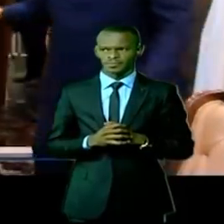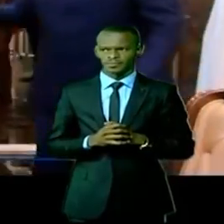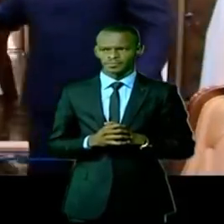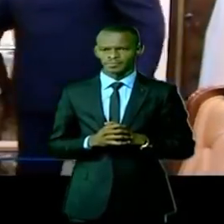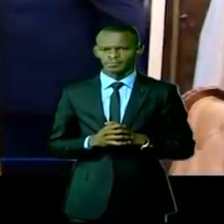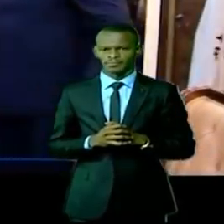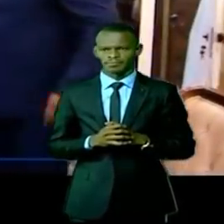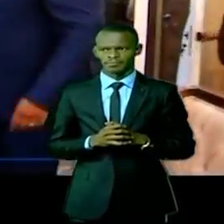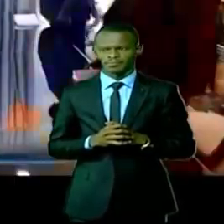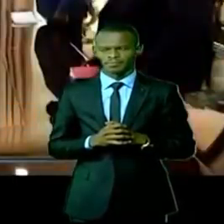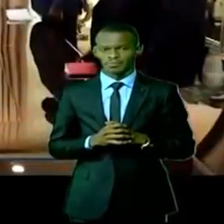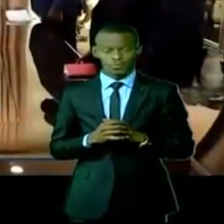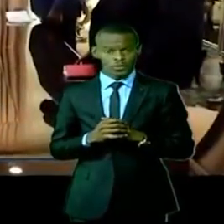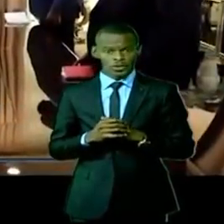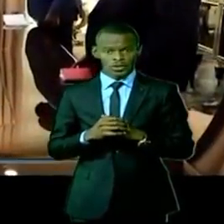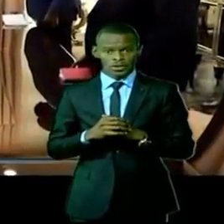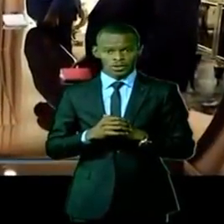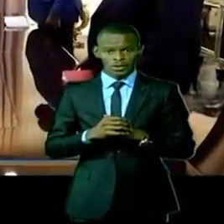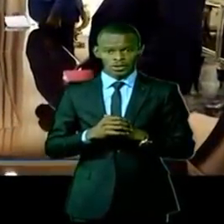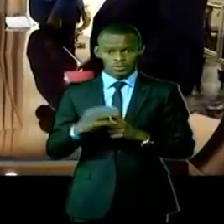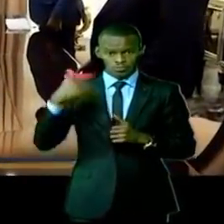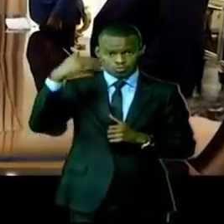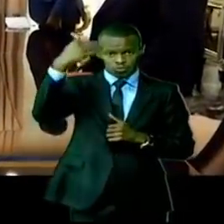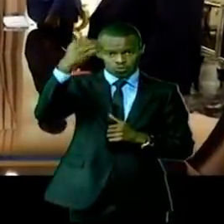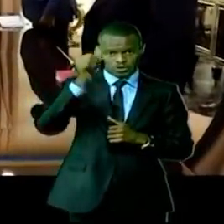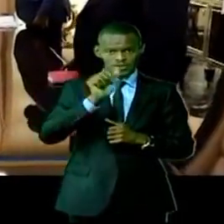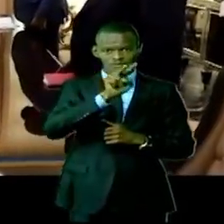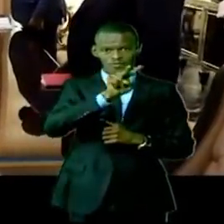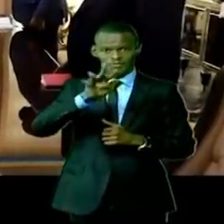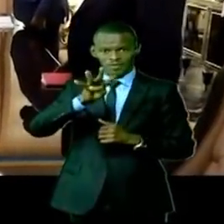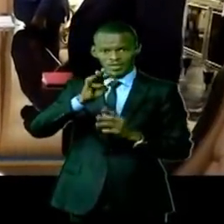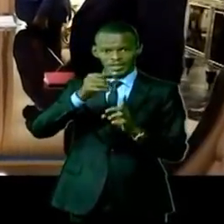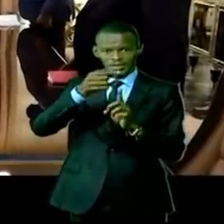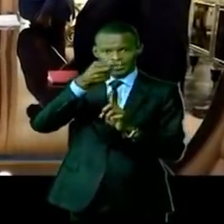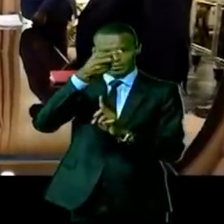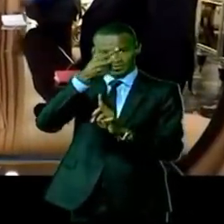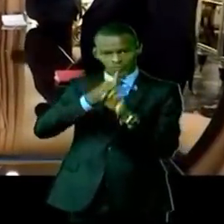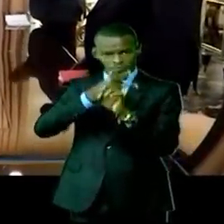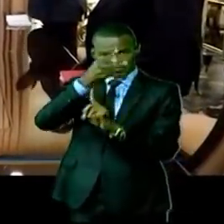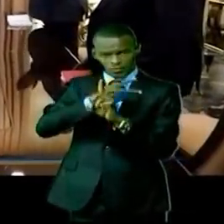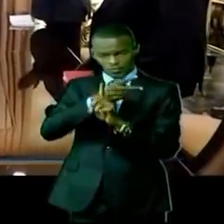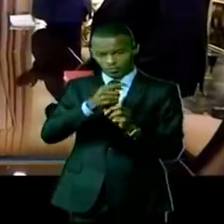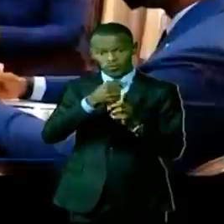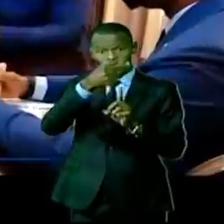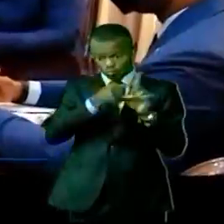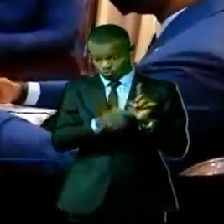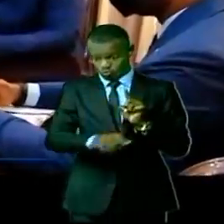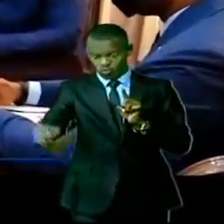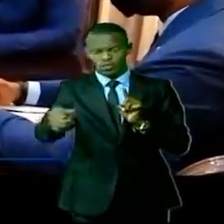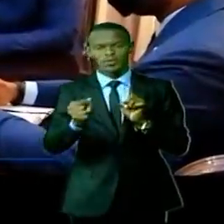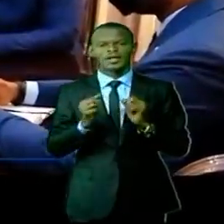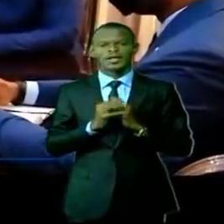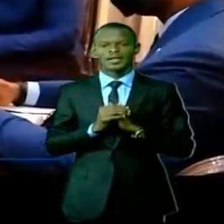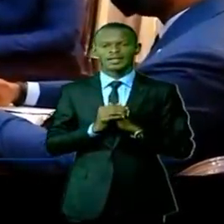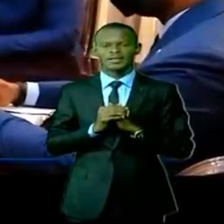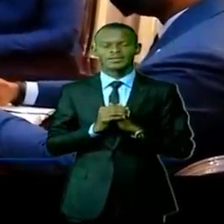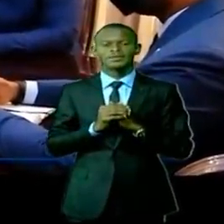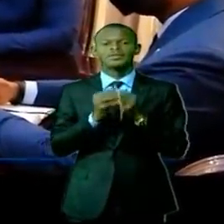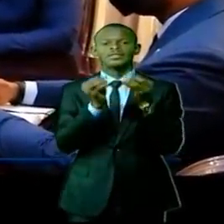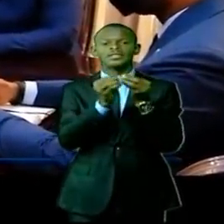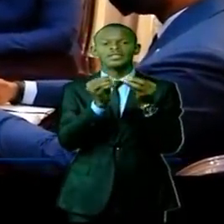Il se tiendra le 24 février prochain en RDC un sommet du mécanisme régional de suivi de l'accord cadre d'Addis